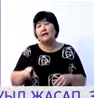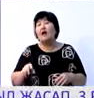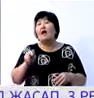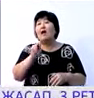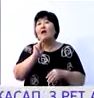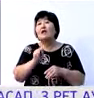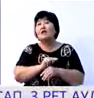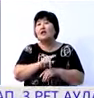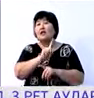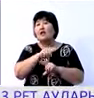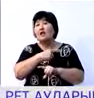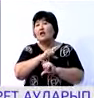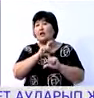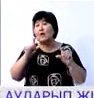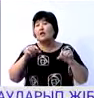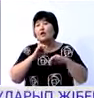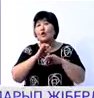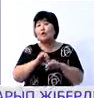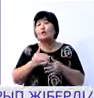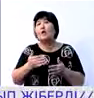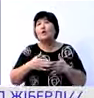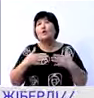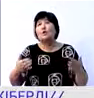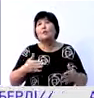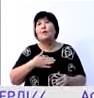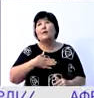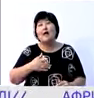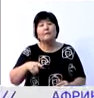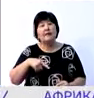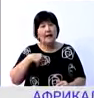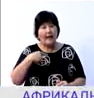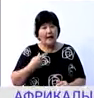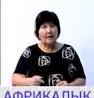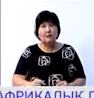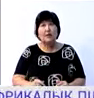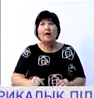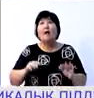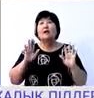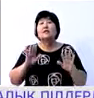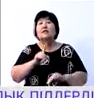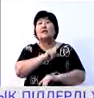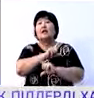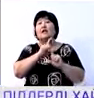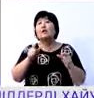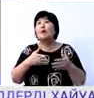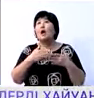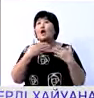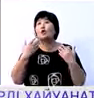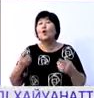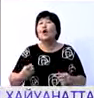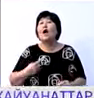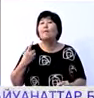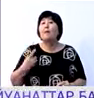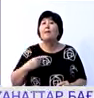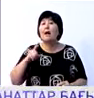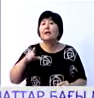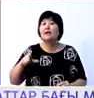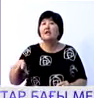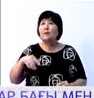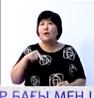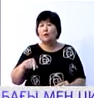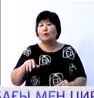емханаларға, балансаларға ұйымдастырып атқанына көп-көп рахмет айтамыз. Жергілікті емханада жоқ мамандардың барлығы